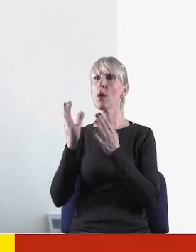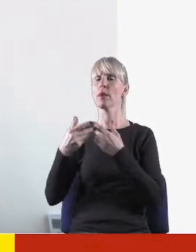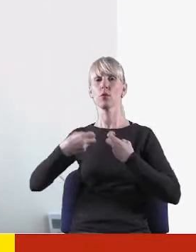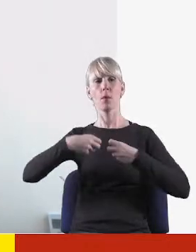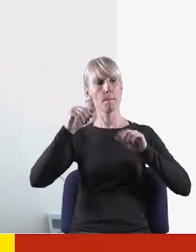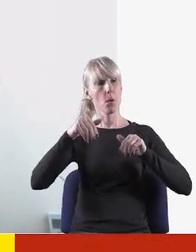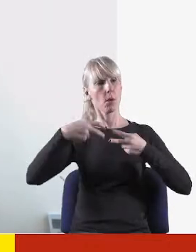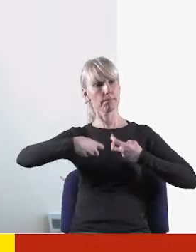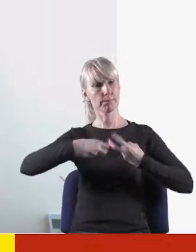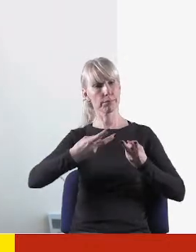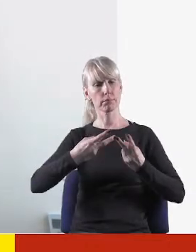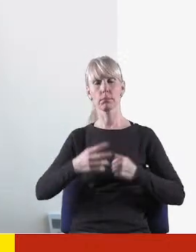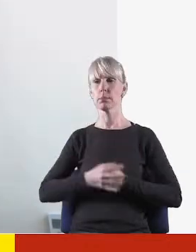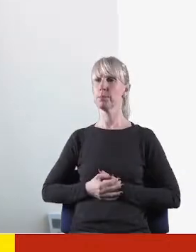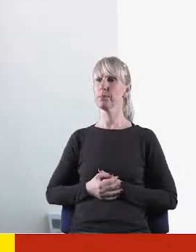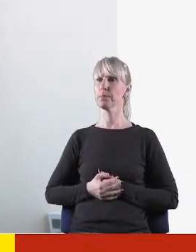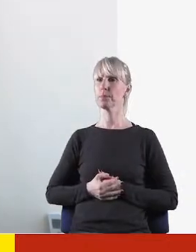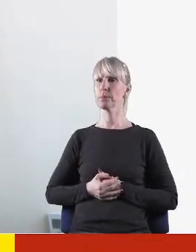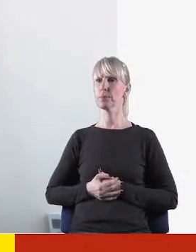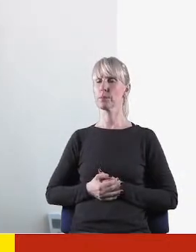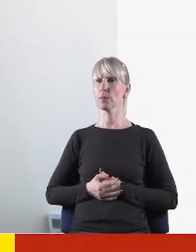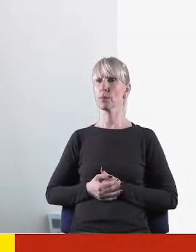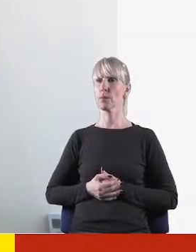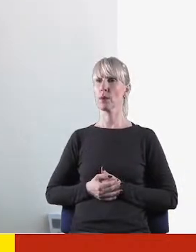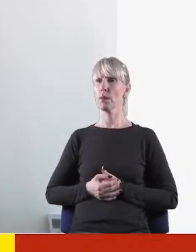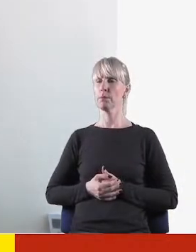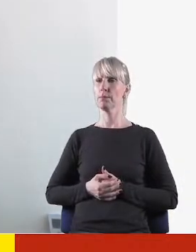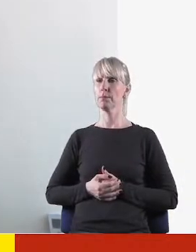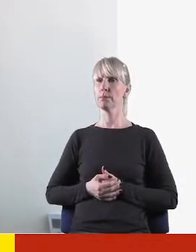pani radnej przekazać.